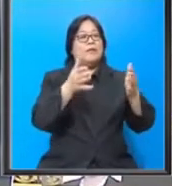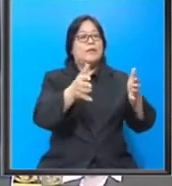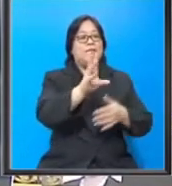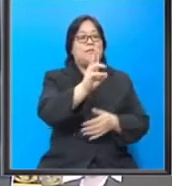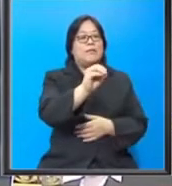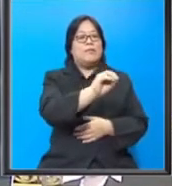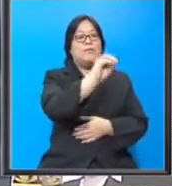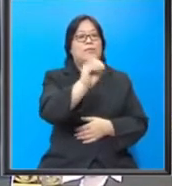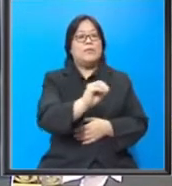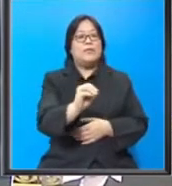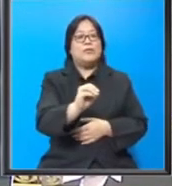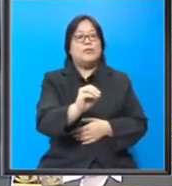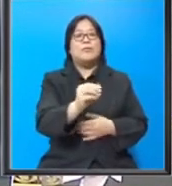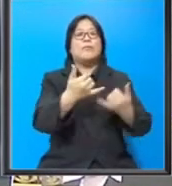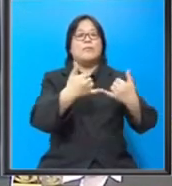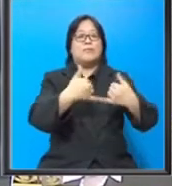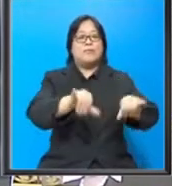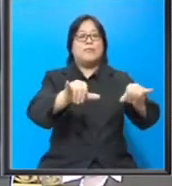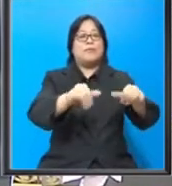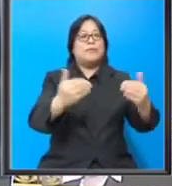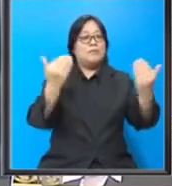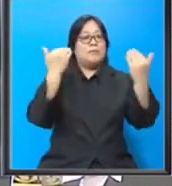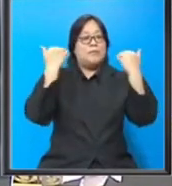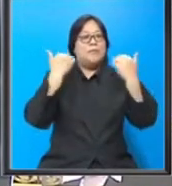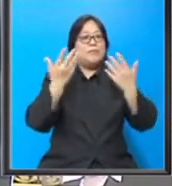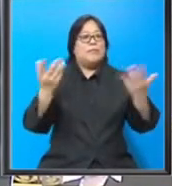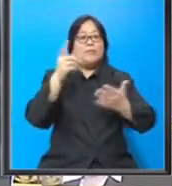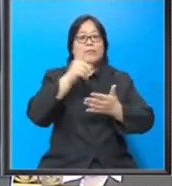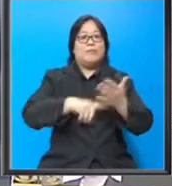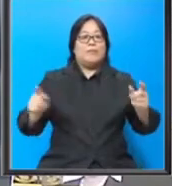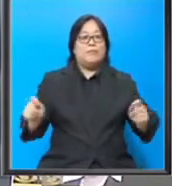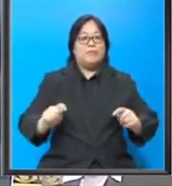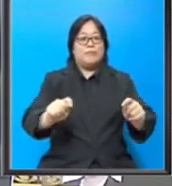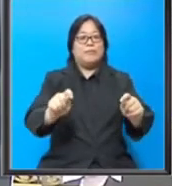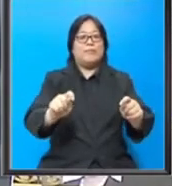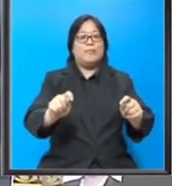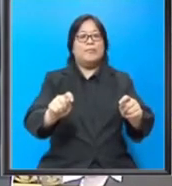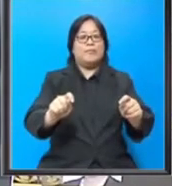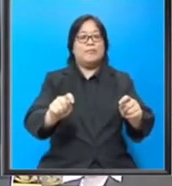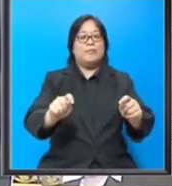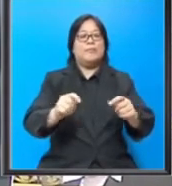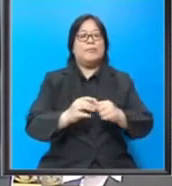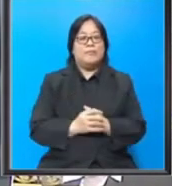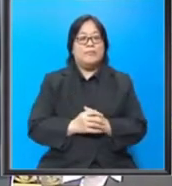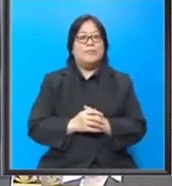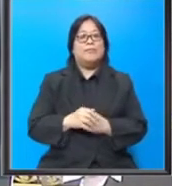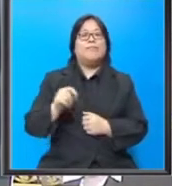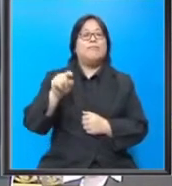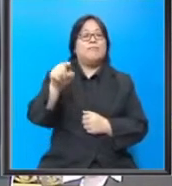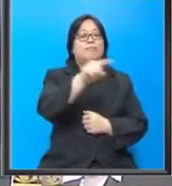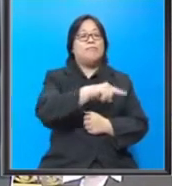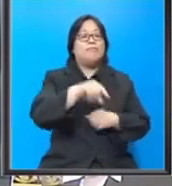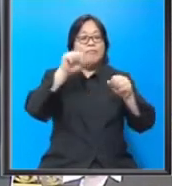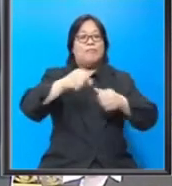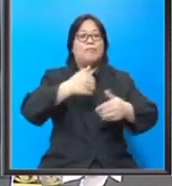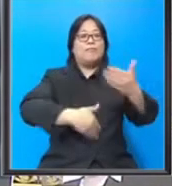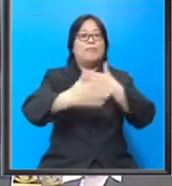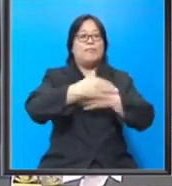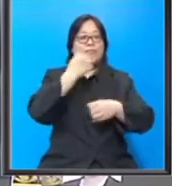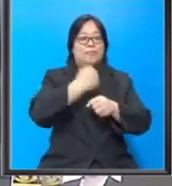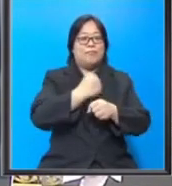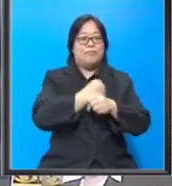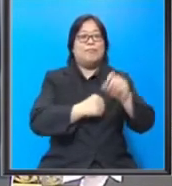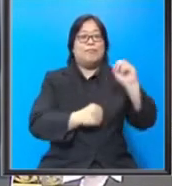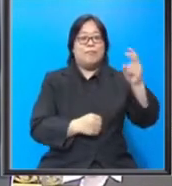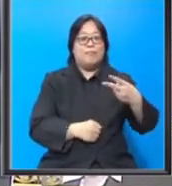860 ratus masih menganggur Apakah Tindakan yang diambil supaya mereka dapat kerja Balai yang